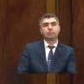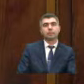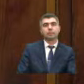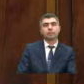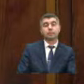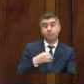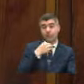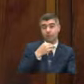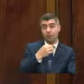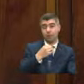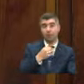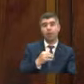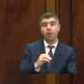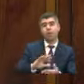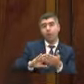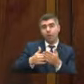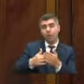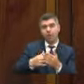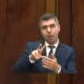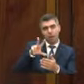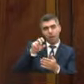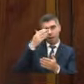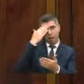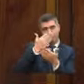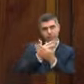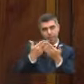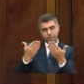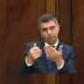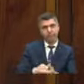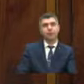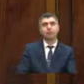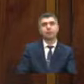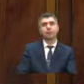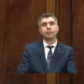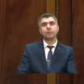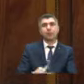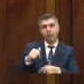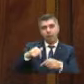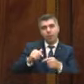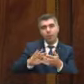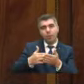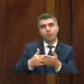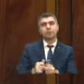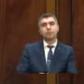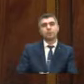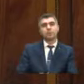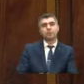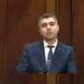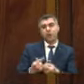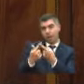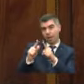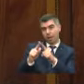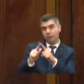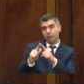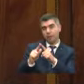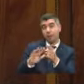وهذه هذا التحسن نحن واعون بما فيه وبما يقتضيه من ضرورة أخذ بعين